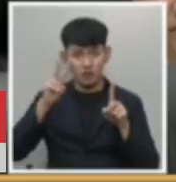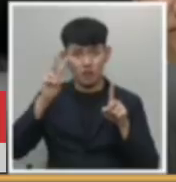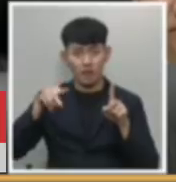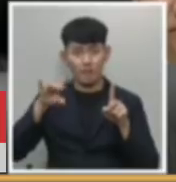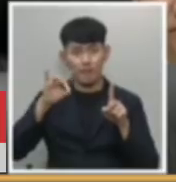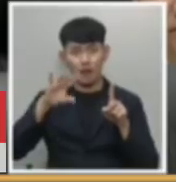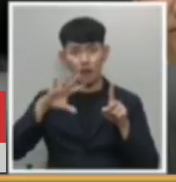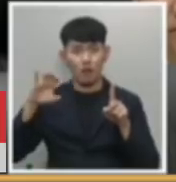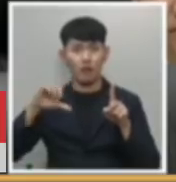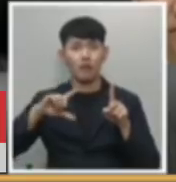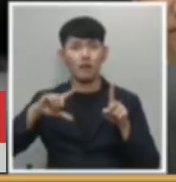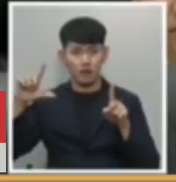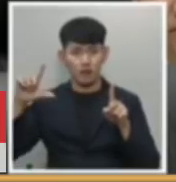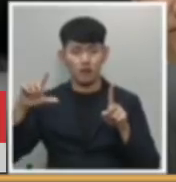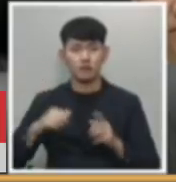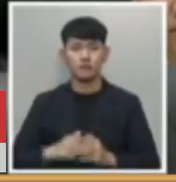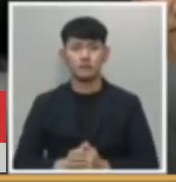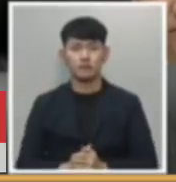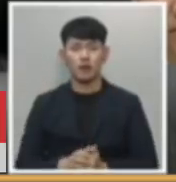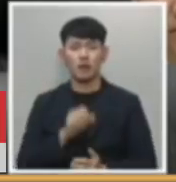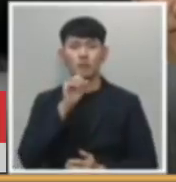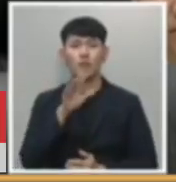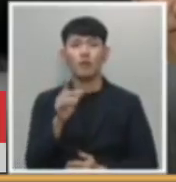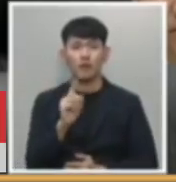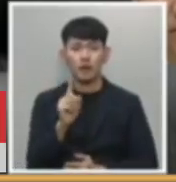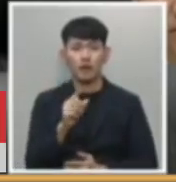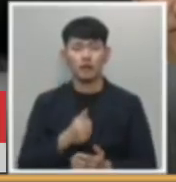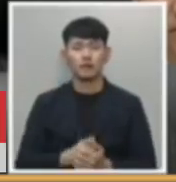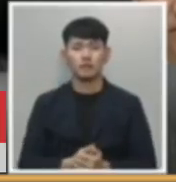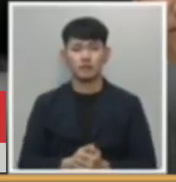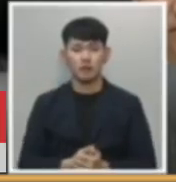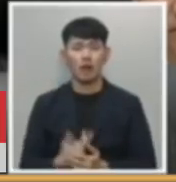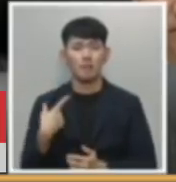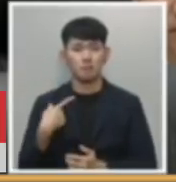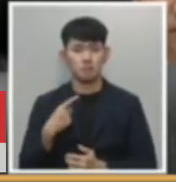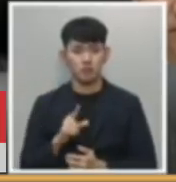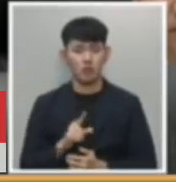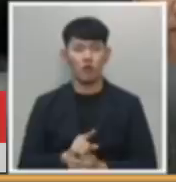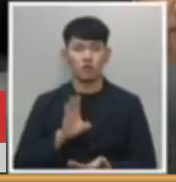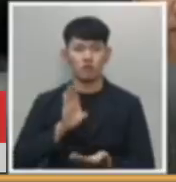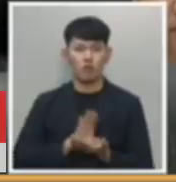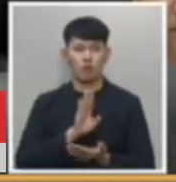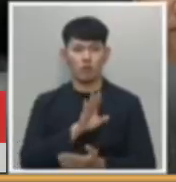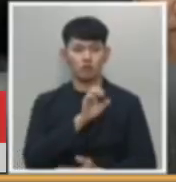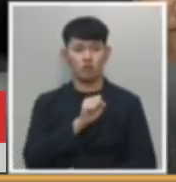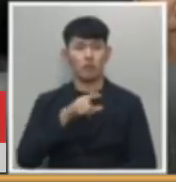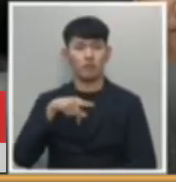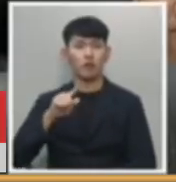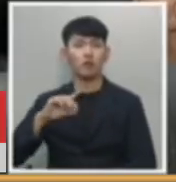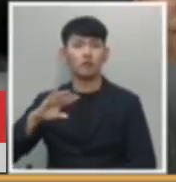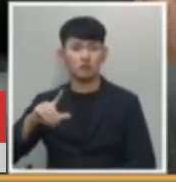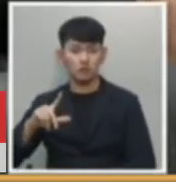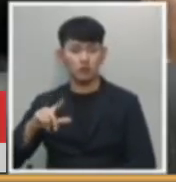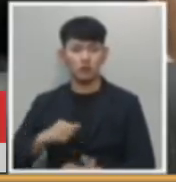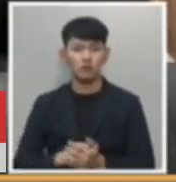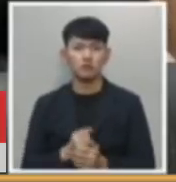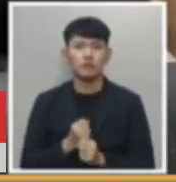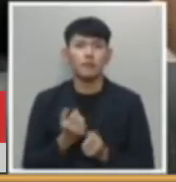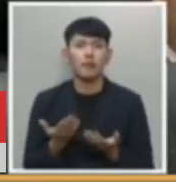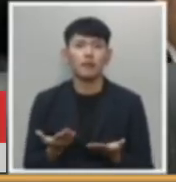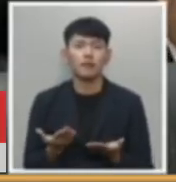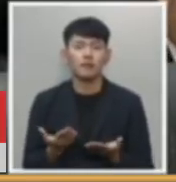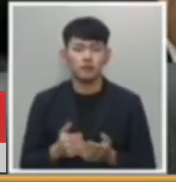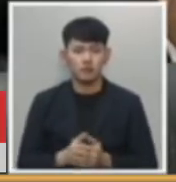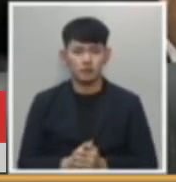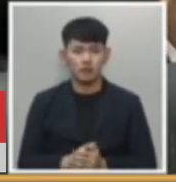122,800 ล้านบาทแล้วบอกว่าผลสำเร็จของการใช้งบประมาณของสตช.เนี่ยเอาไปทำอะไรครับ